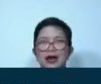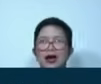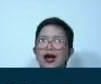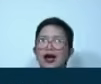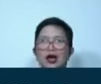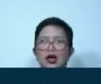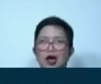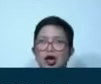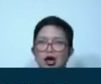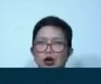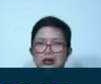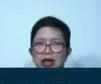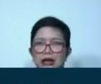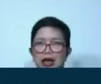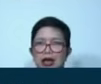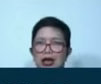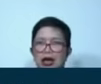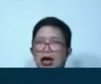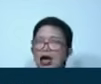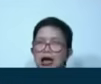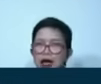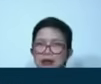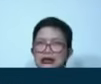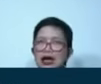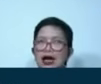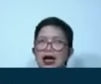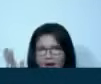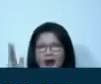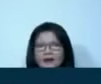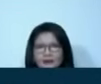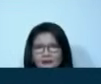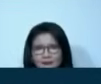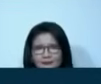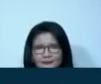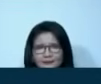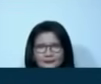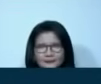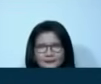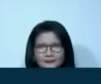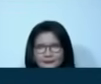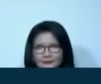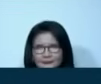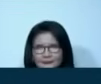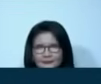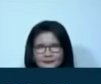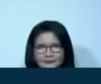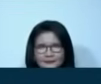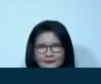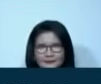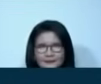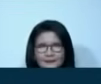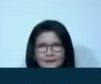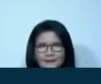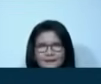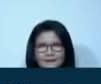berbisnis tidak bisa berusaha karena itu harus berada dalam kekuasaan serta urusan hak asesi manusia yang menjadi